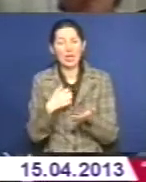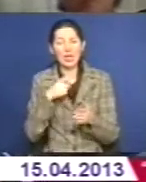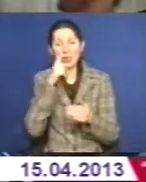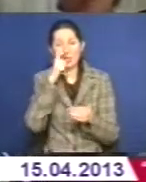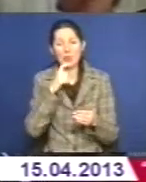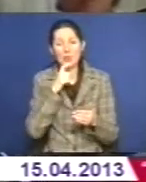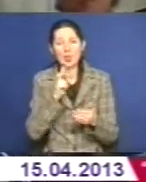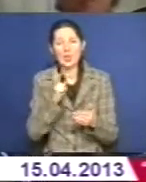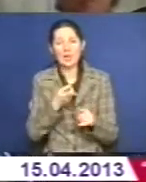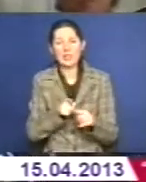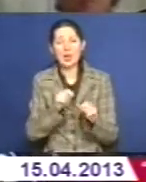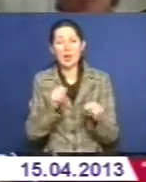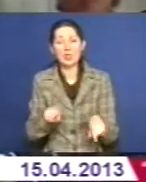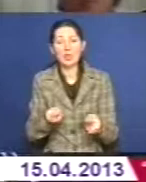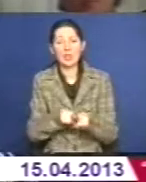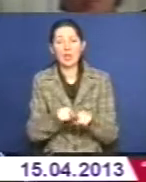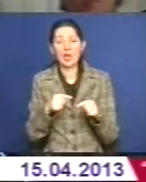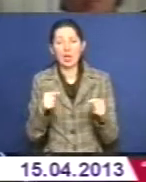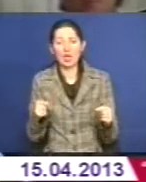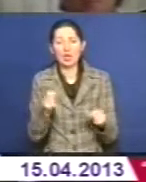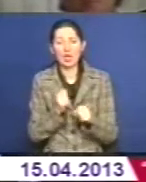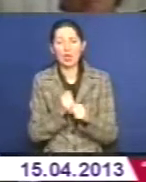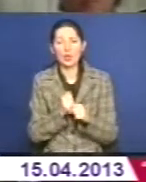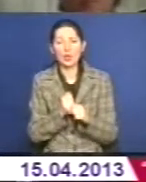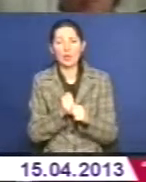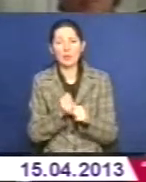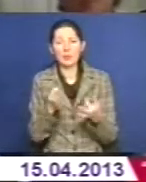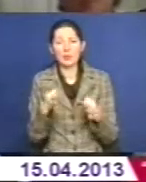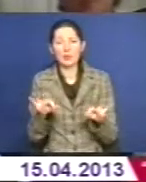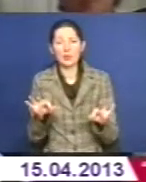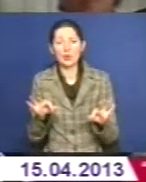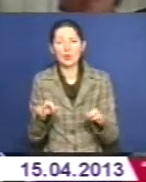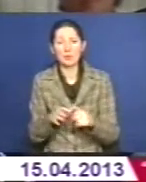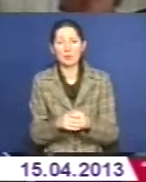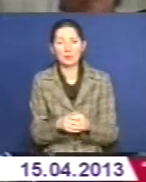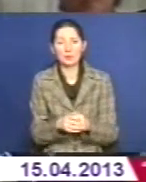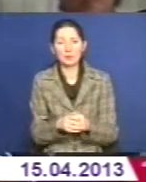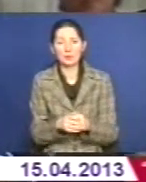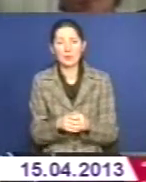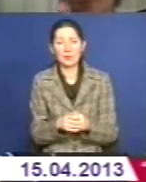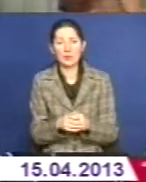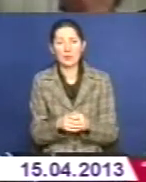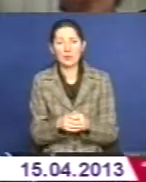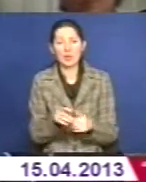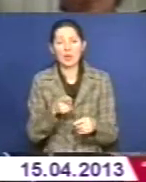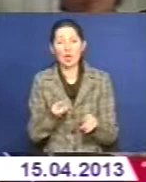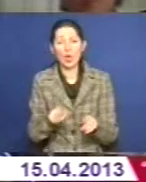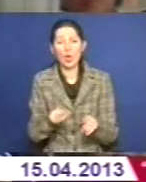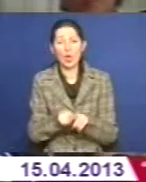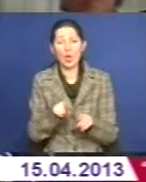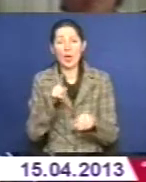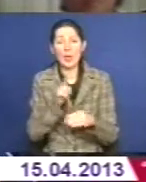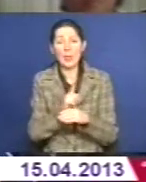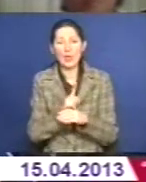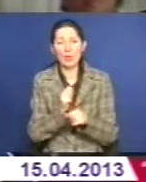як це можна такі речі допускати. От, ну, далі готель «Тернопіль» візьмемо. Вірніше, готель «Тернопіль» зробили,